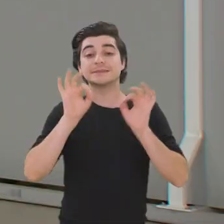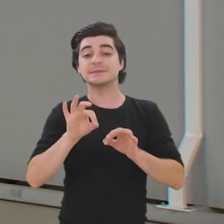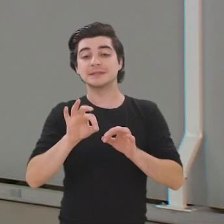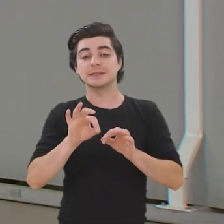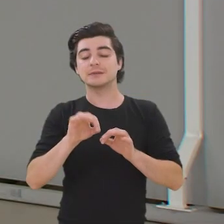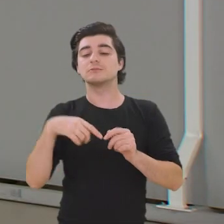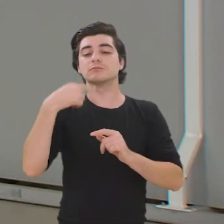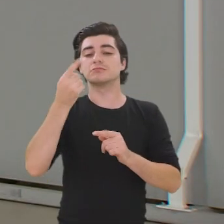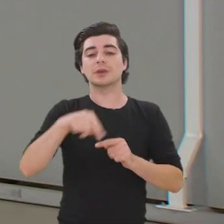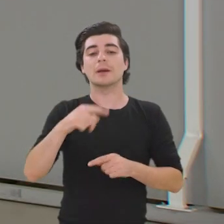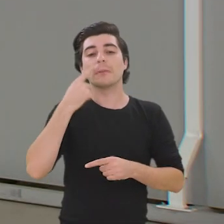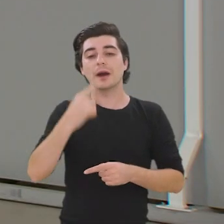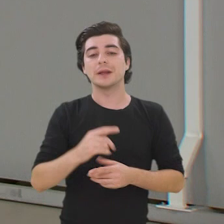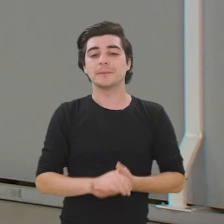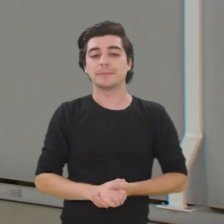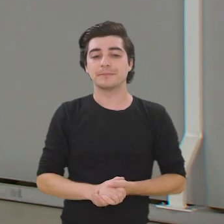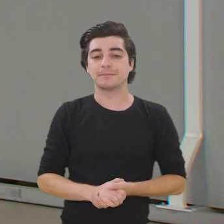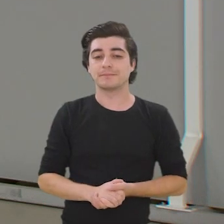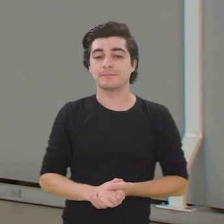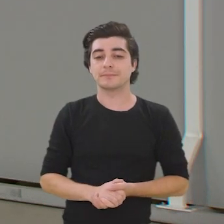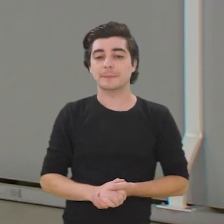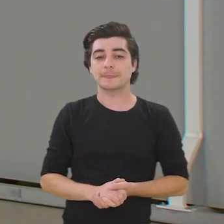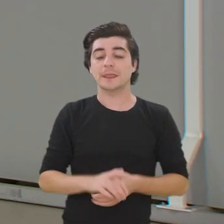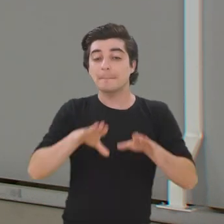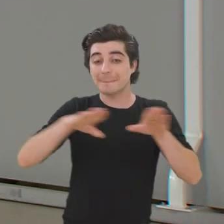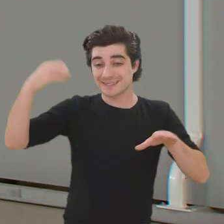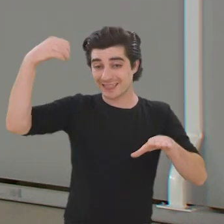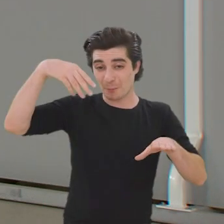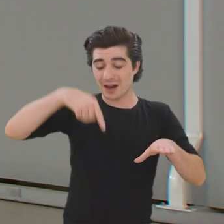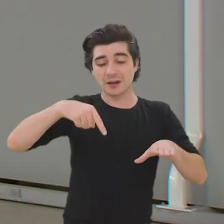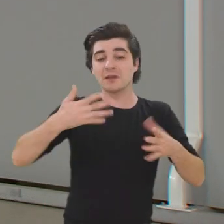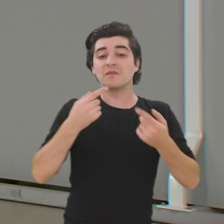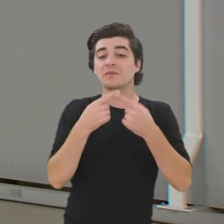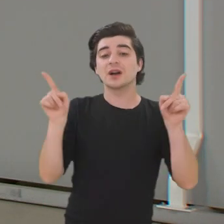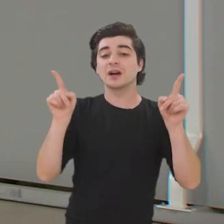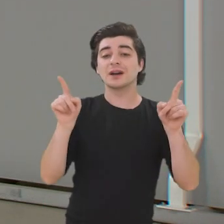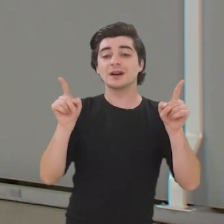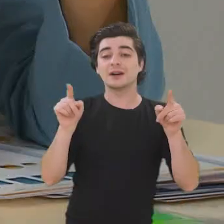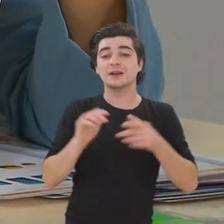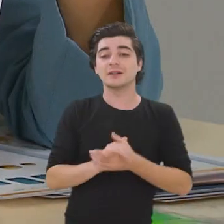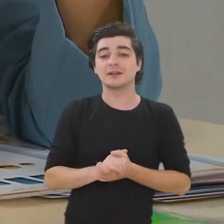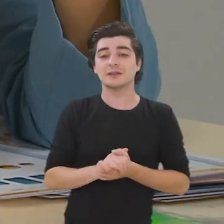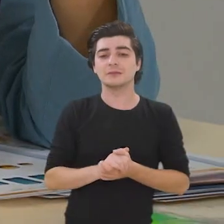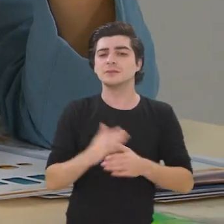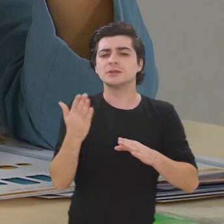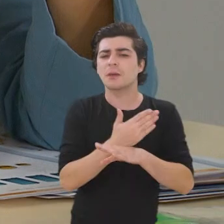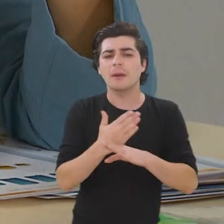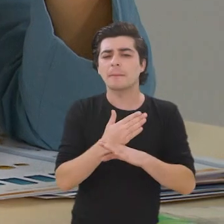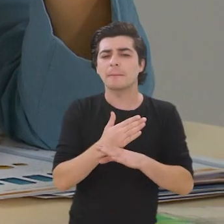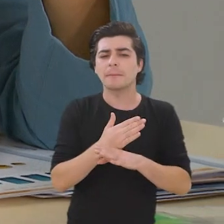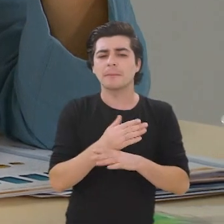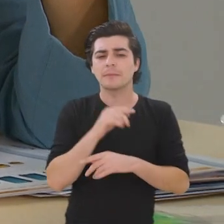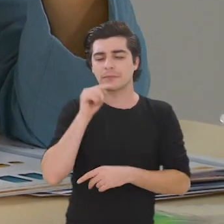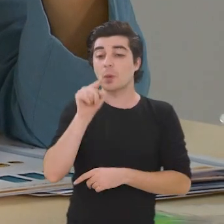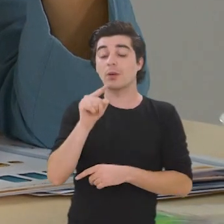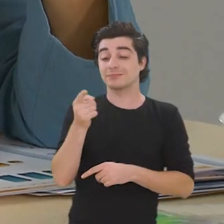Şimdi sıradakine bakıyoruz. Masa lambalarından hangisi farklı boyutta? Neden?